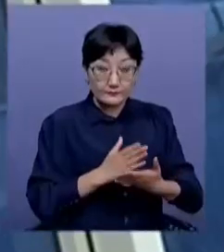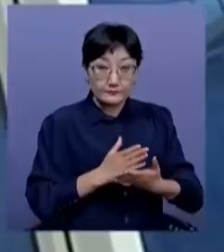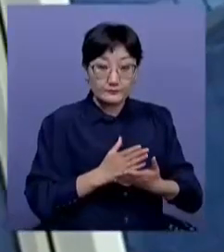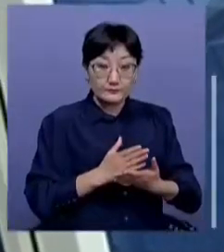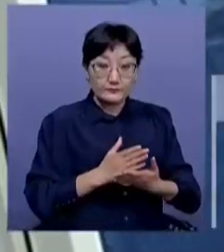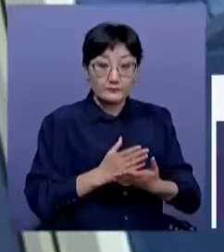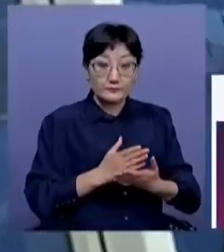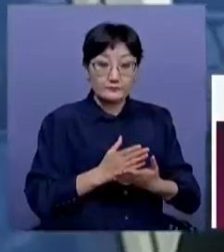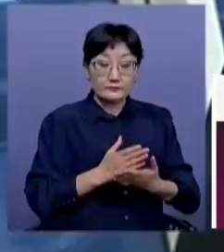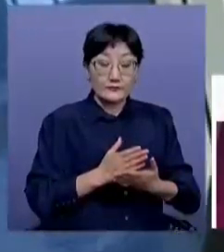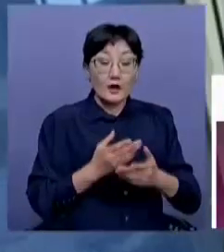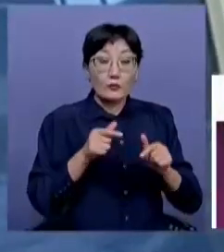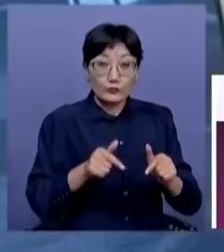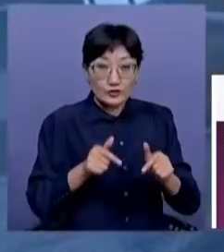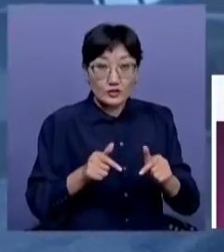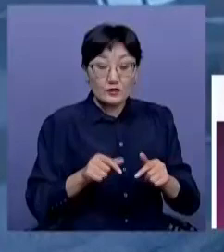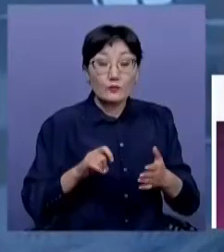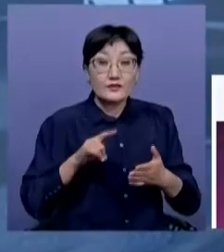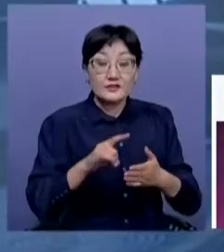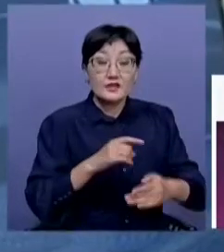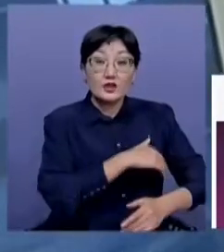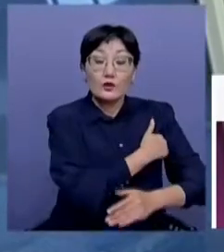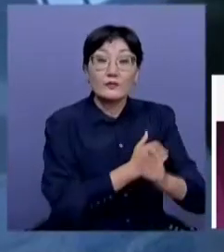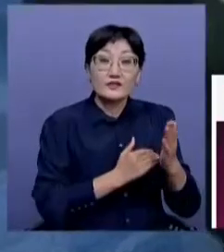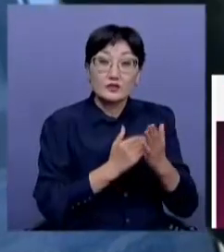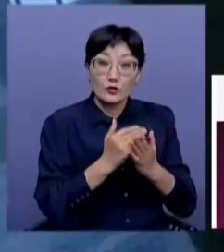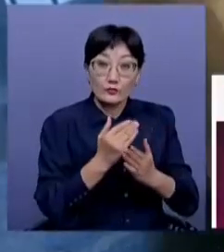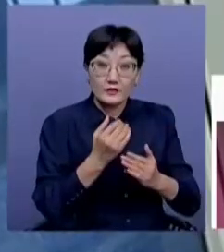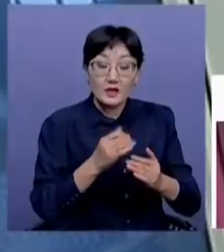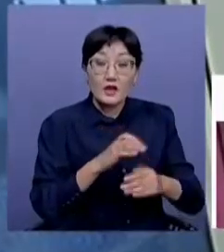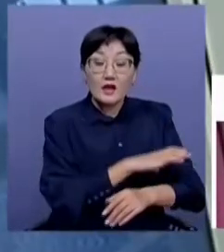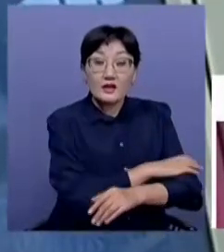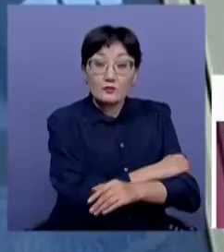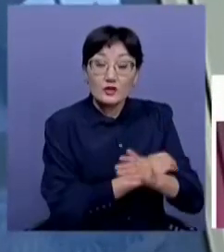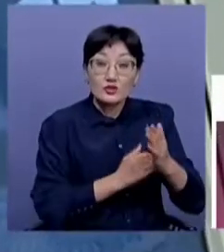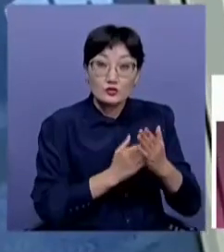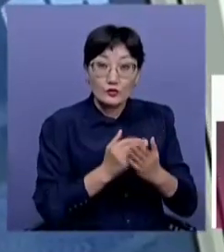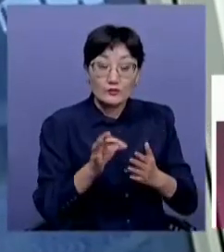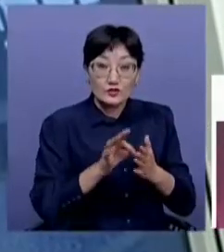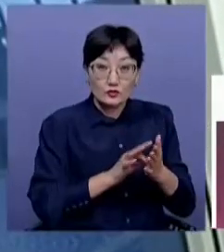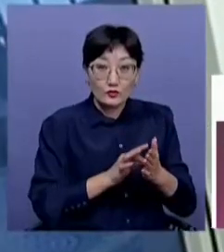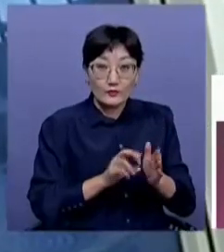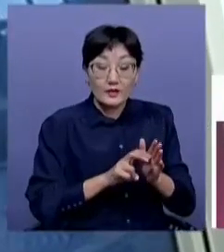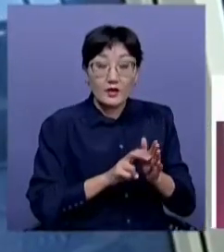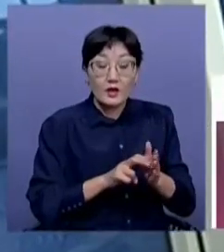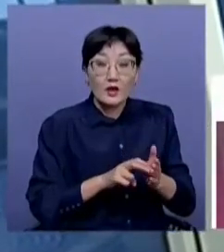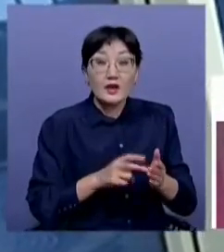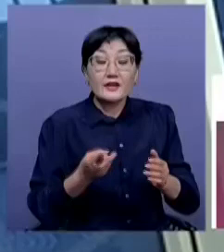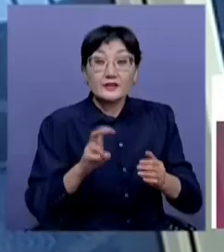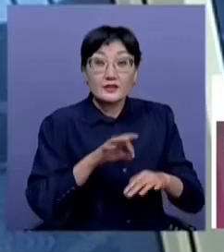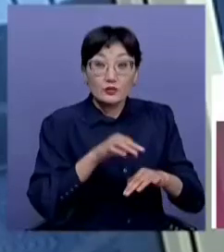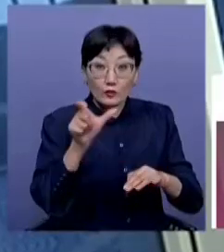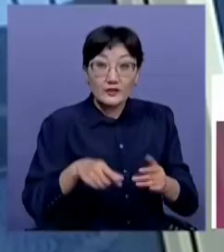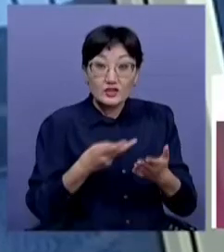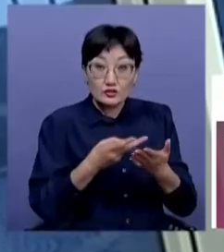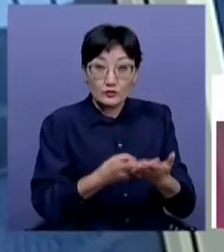попадает. Бұл жерге шақта дене қызуы көтерілген немесе қан қысымы жоғарылап, шұғыл түрде түскен науқастар орналастырылады.